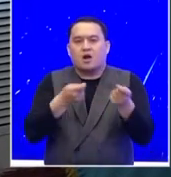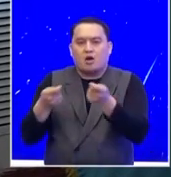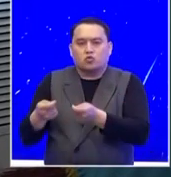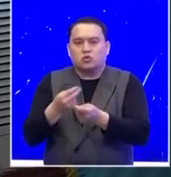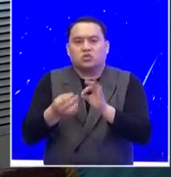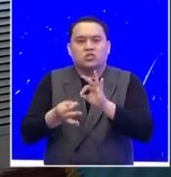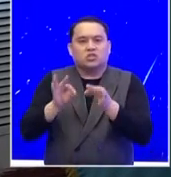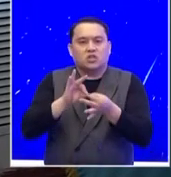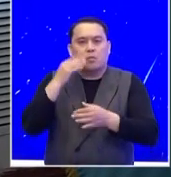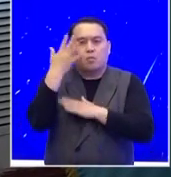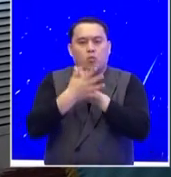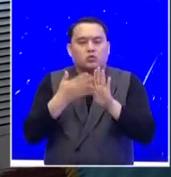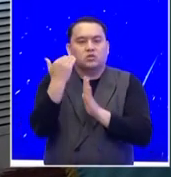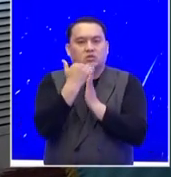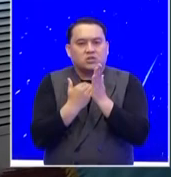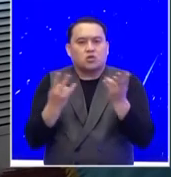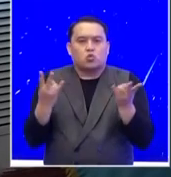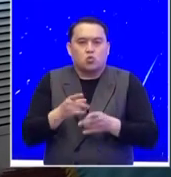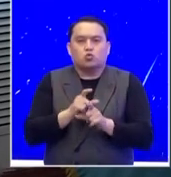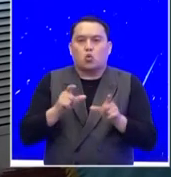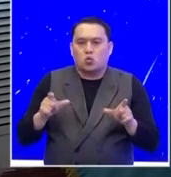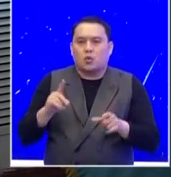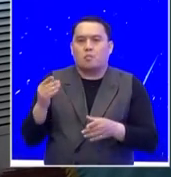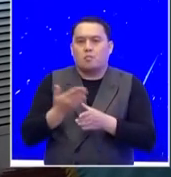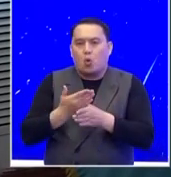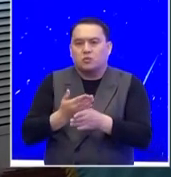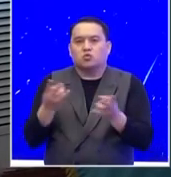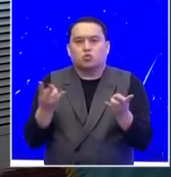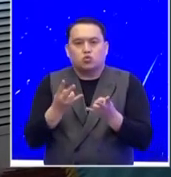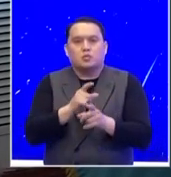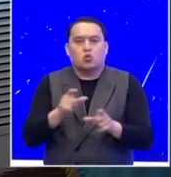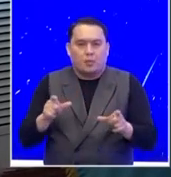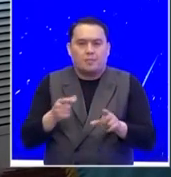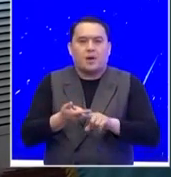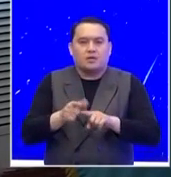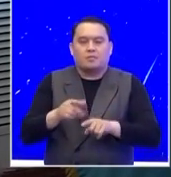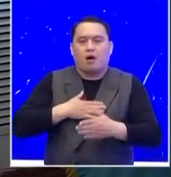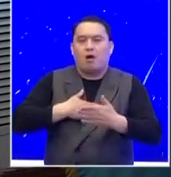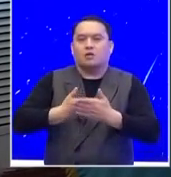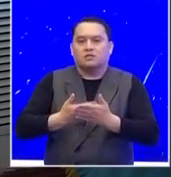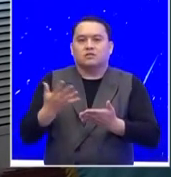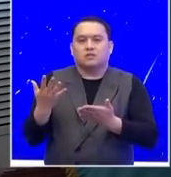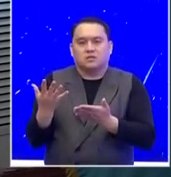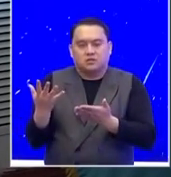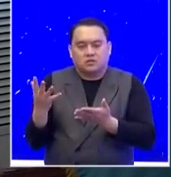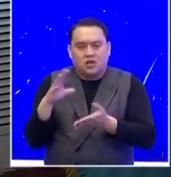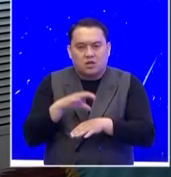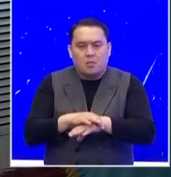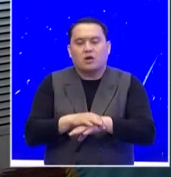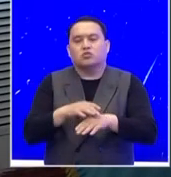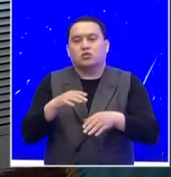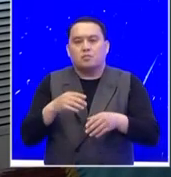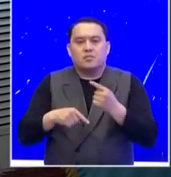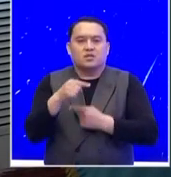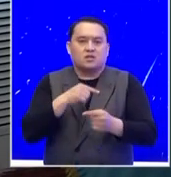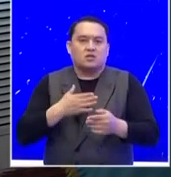мы тщательно изучаем списки социально уязвимых и доставляем помощь самым нуждающимся. Помимо нас активно занимаются благотворительностью бизнесмены нашего